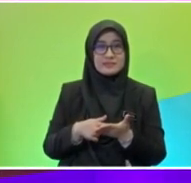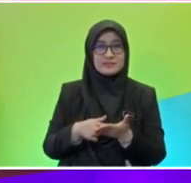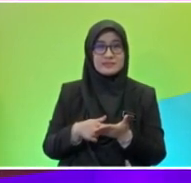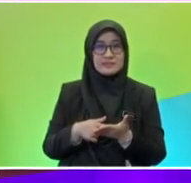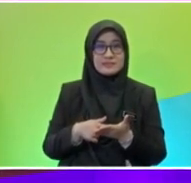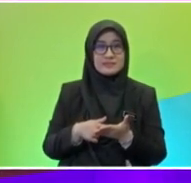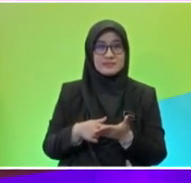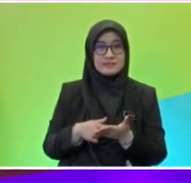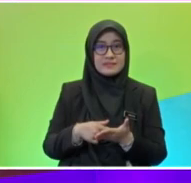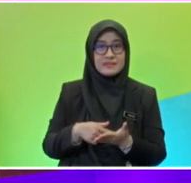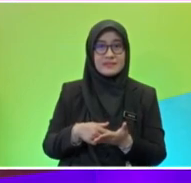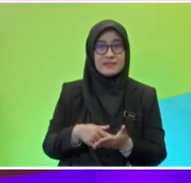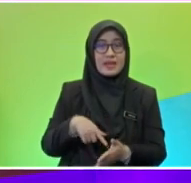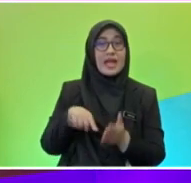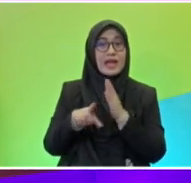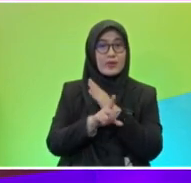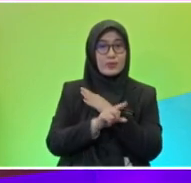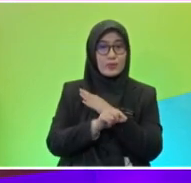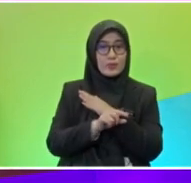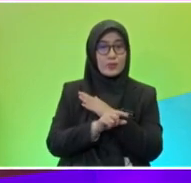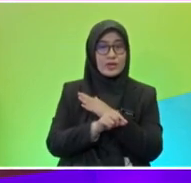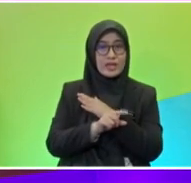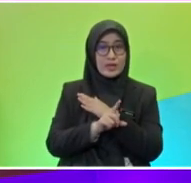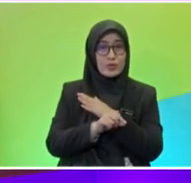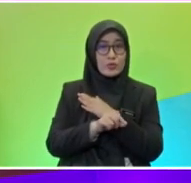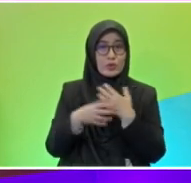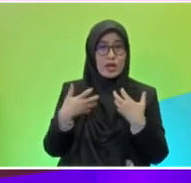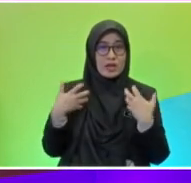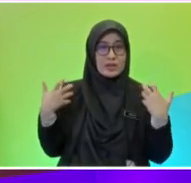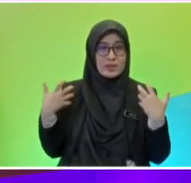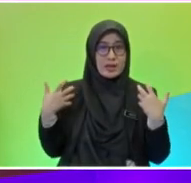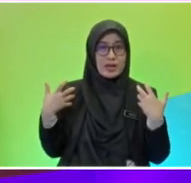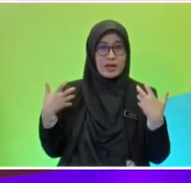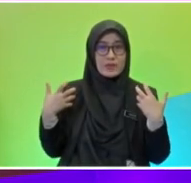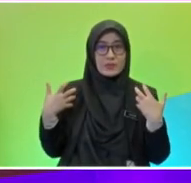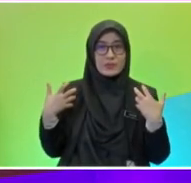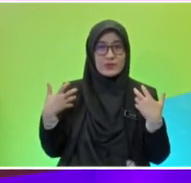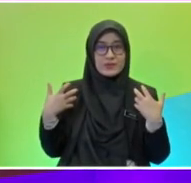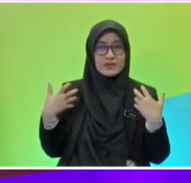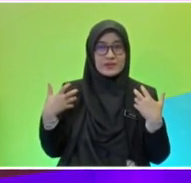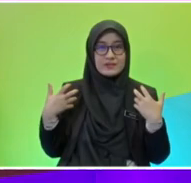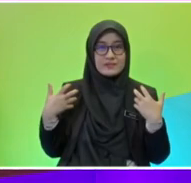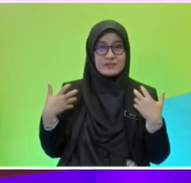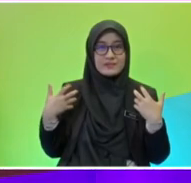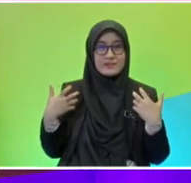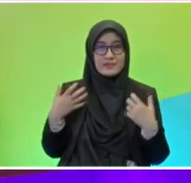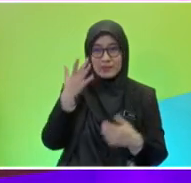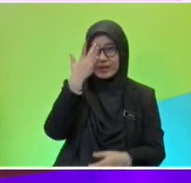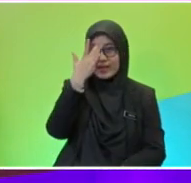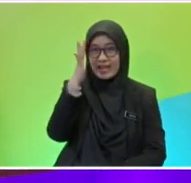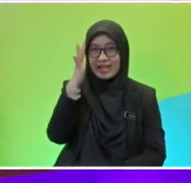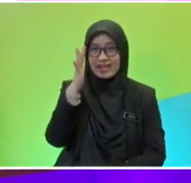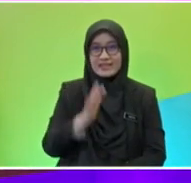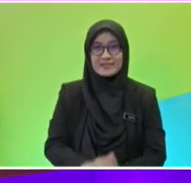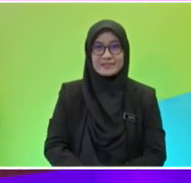Bukan belalai. Ini ekor lah, murid-murid. Okey, ini ekor harimau. Pandai. Okey.